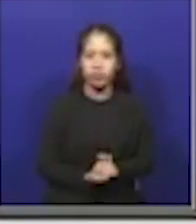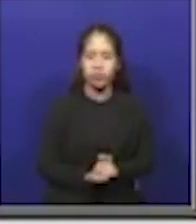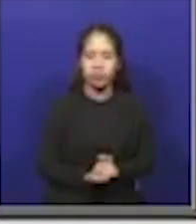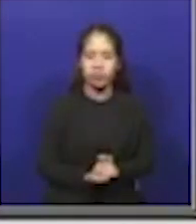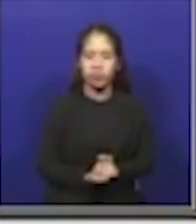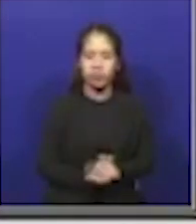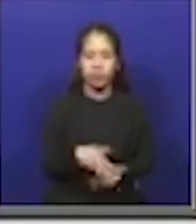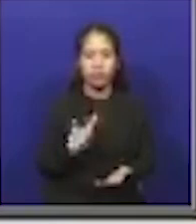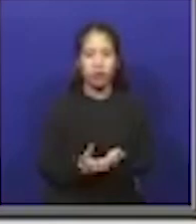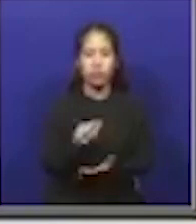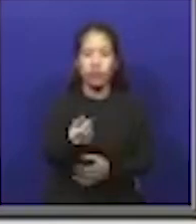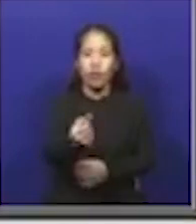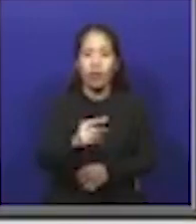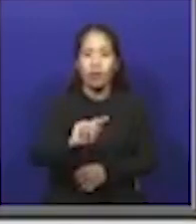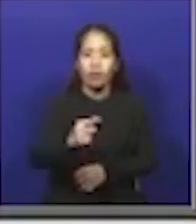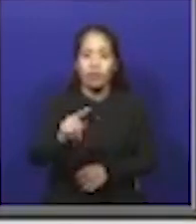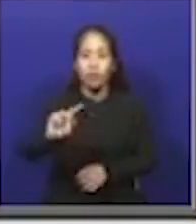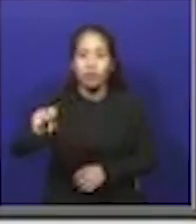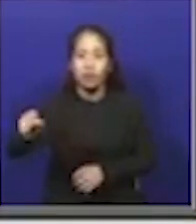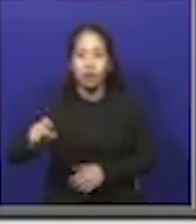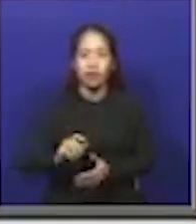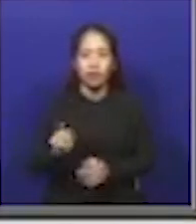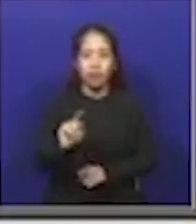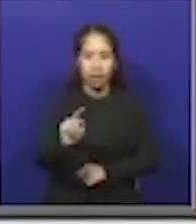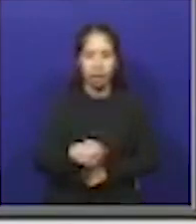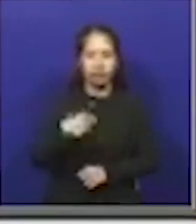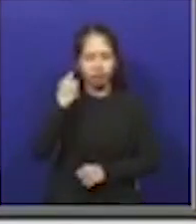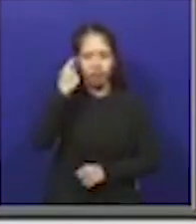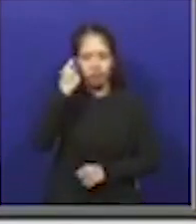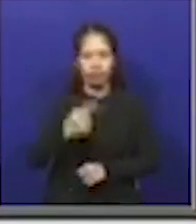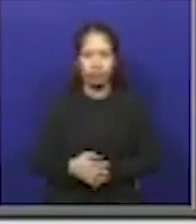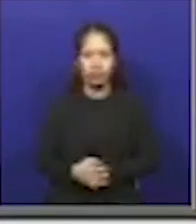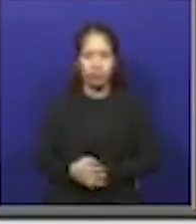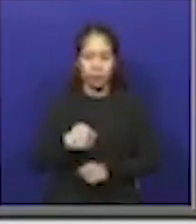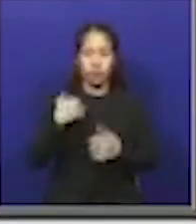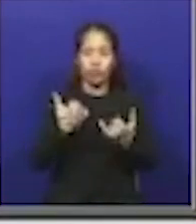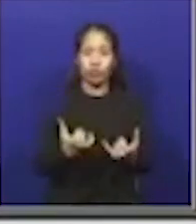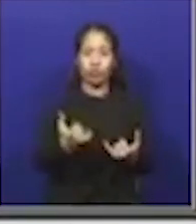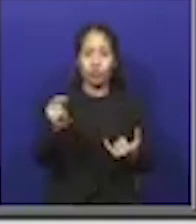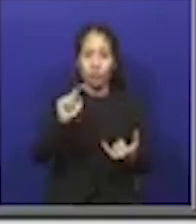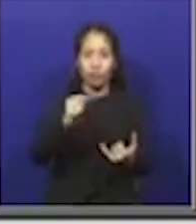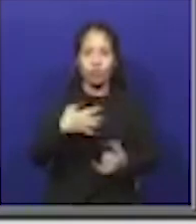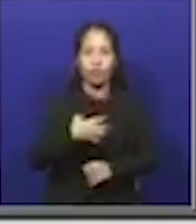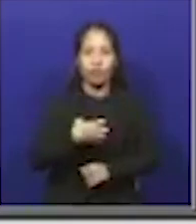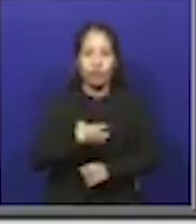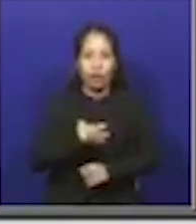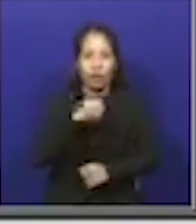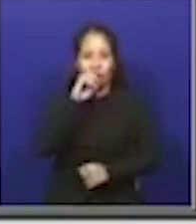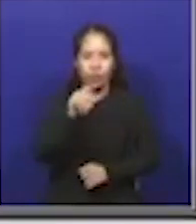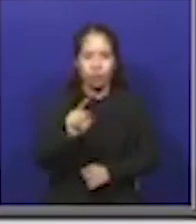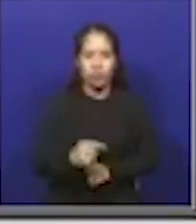ท่านใช้ไปกี่หมื่นหรือกี่แสนล้านอันนี้เข้าใจตรงนี้ผมอยากจะบอกว่